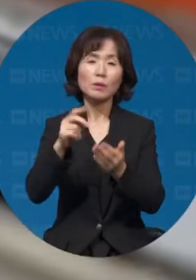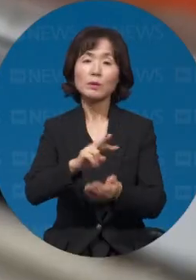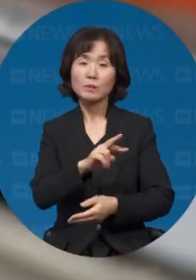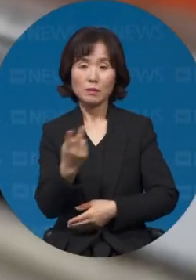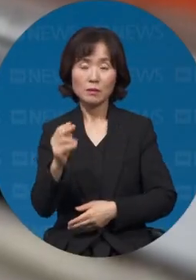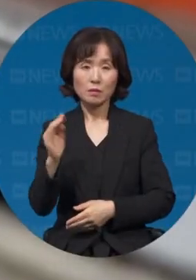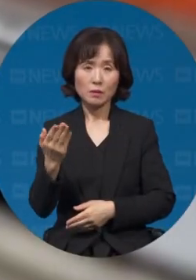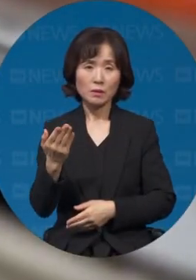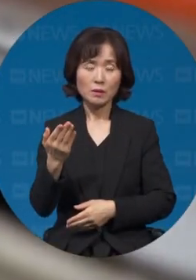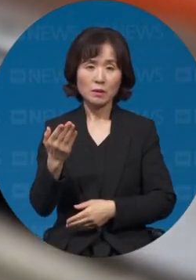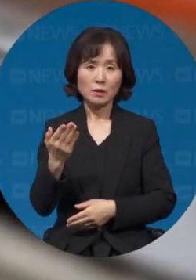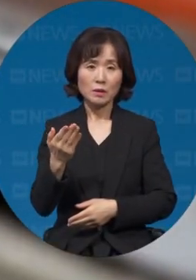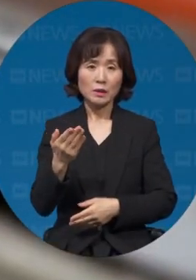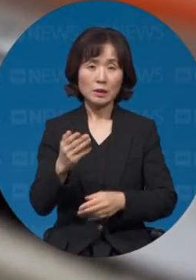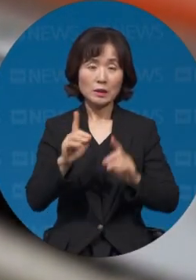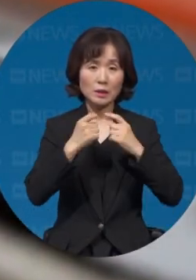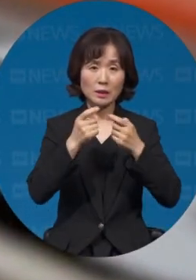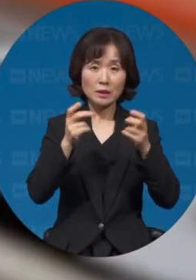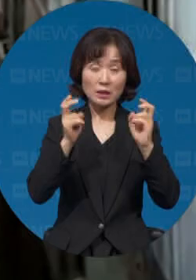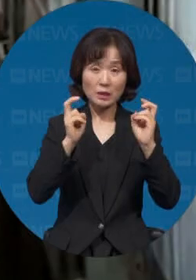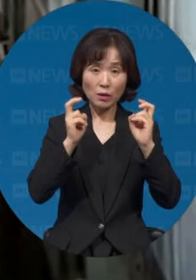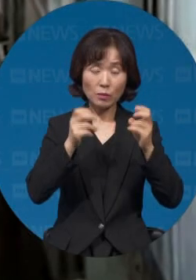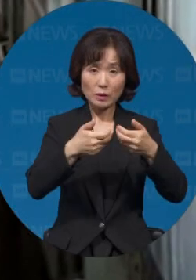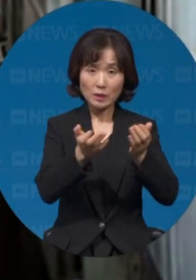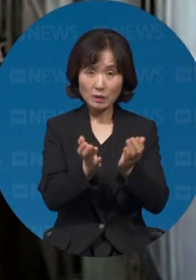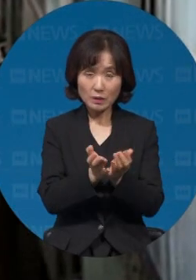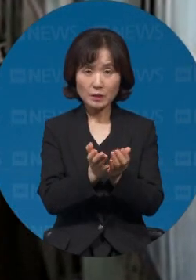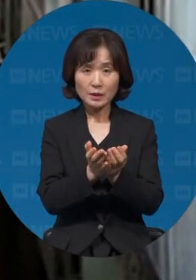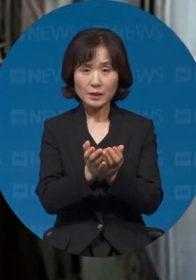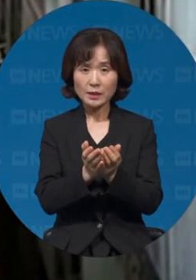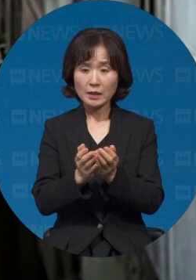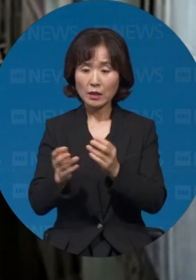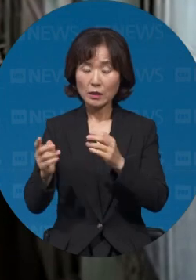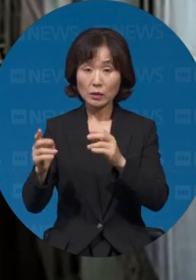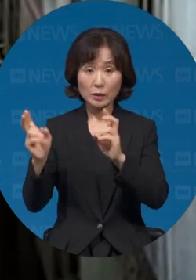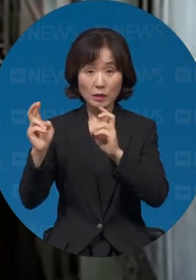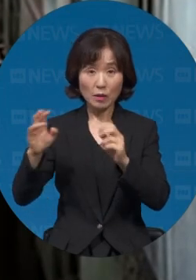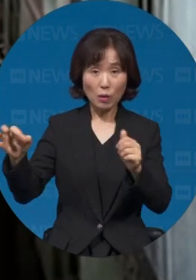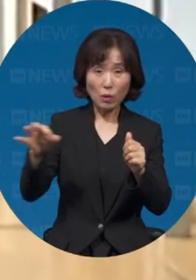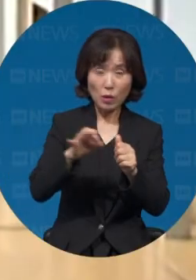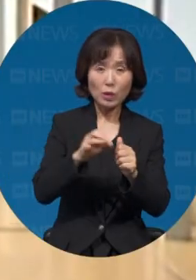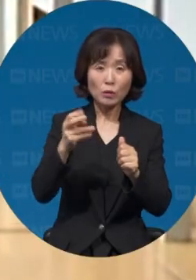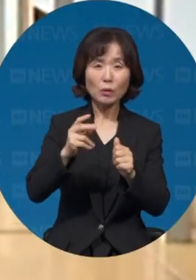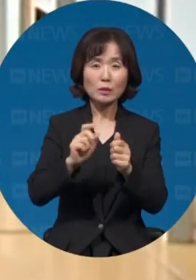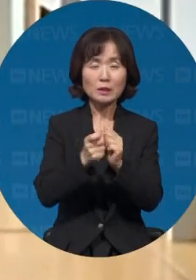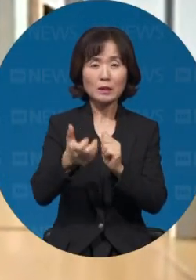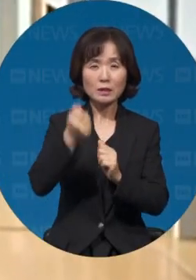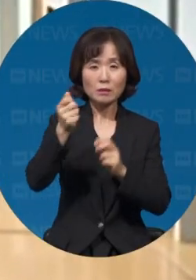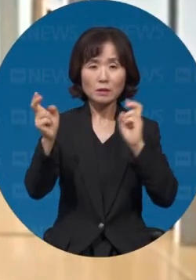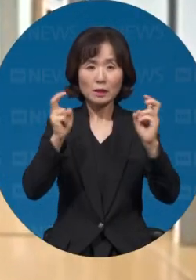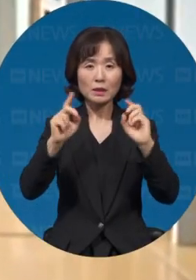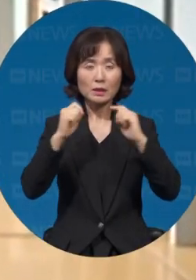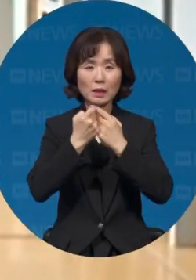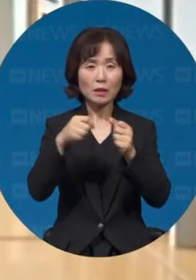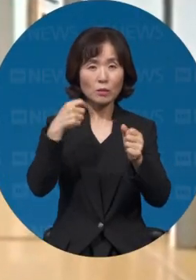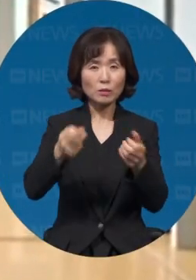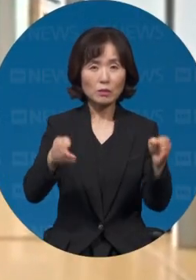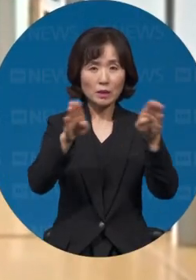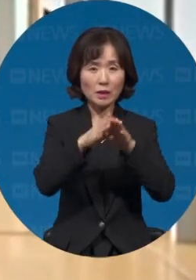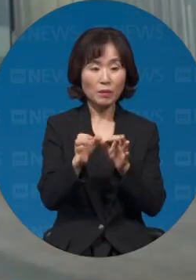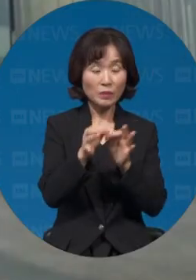사교육기관이 기업 공개로 자금을 조달하거나 상장 기업이 사교육기관에 투자하는 것도 허용되지 않습니다.